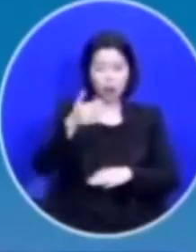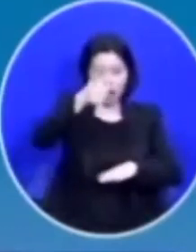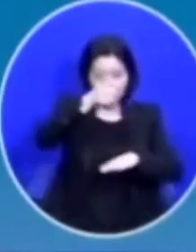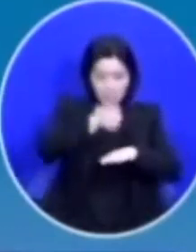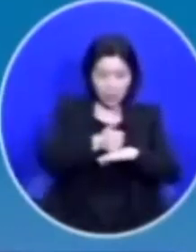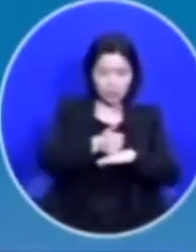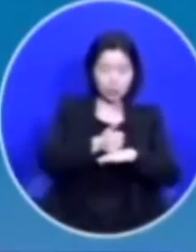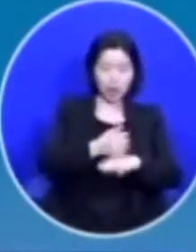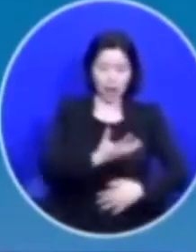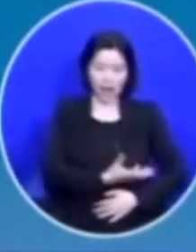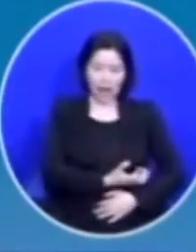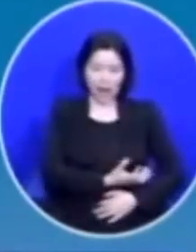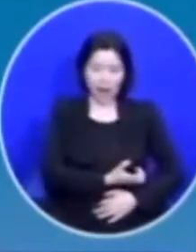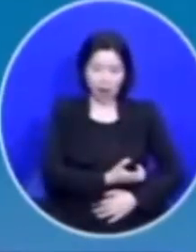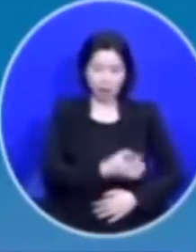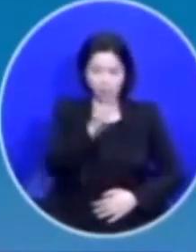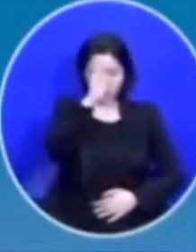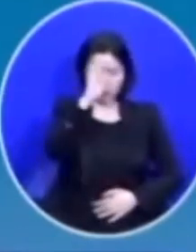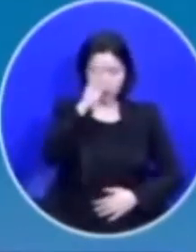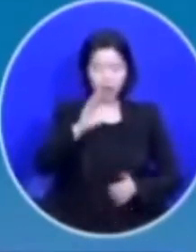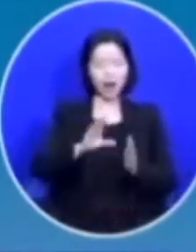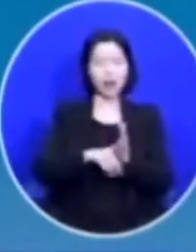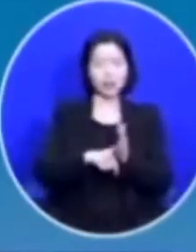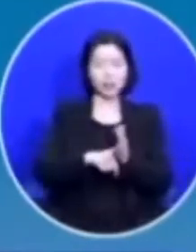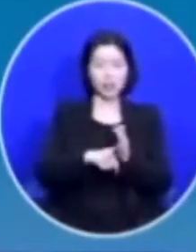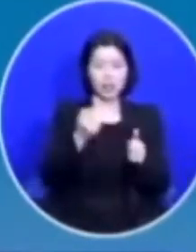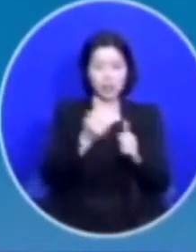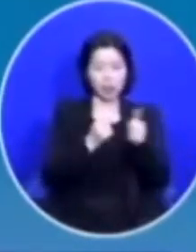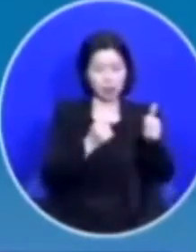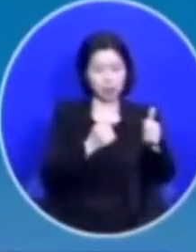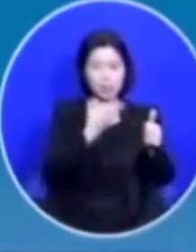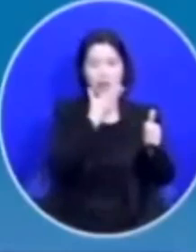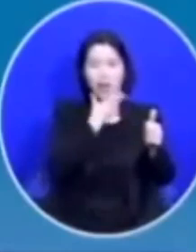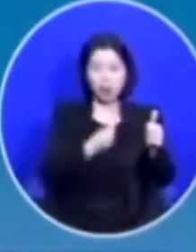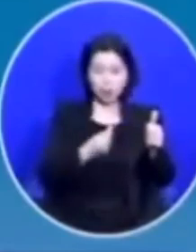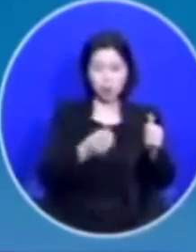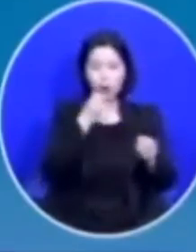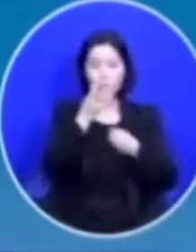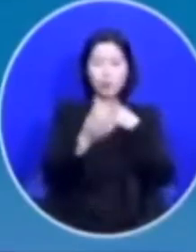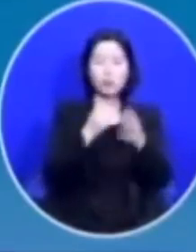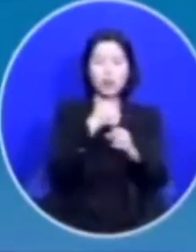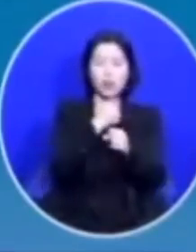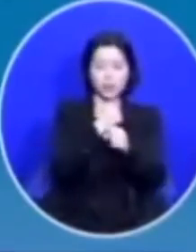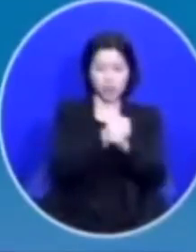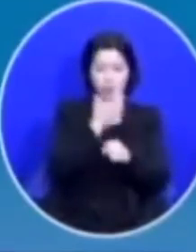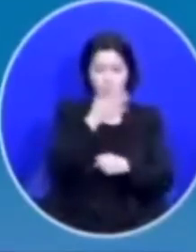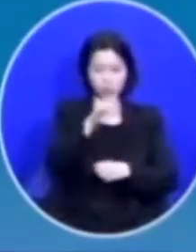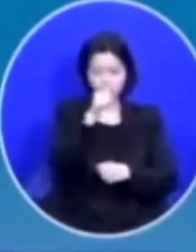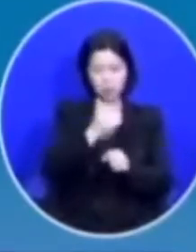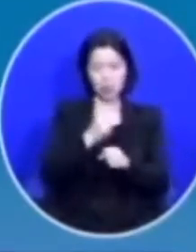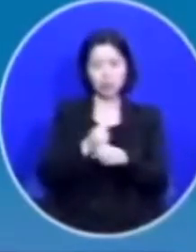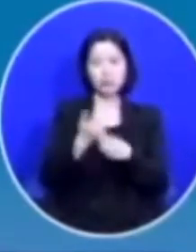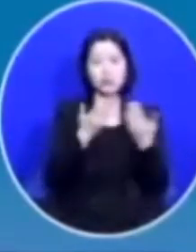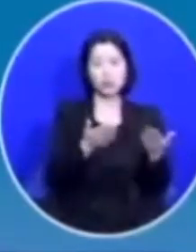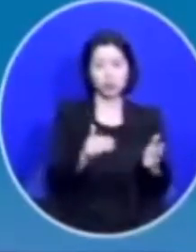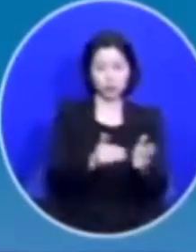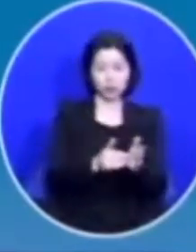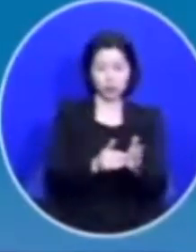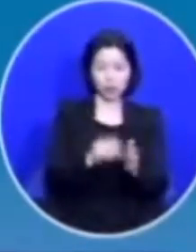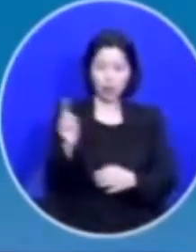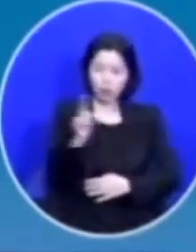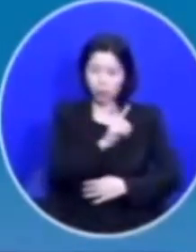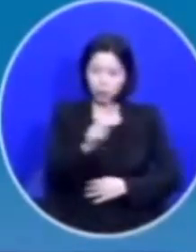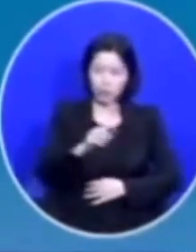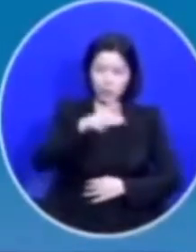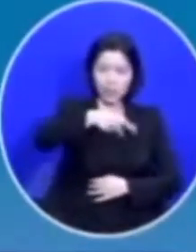췌장암으로 투병 하는 남편이 행복하다 고 고백할 수 있게 해 주었습니다 도대체 이